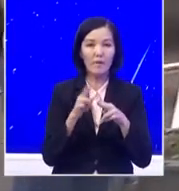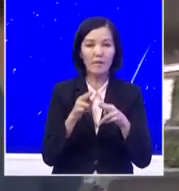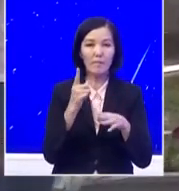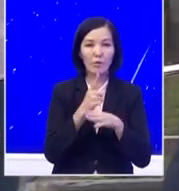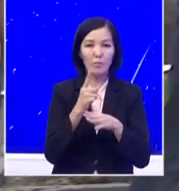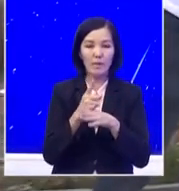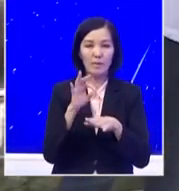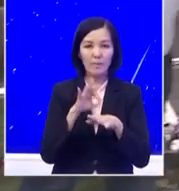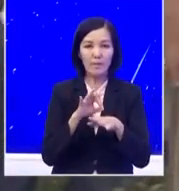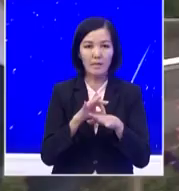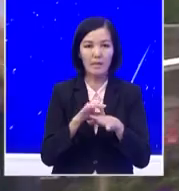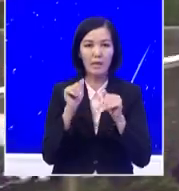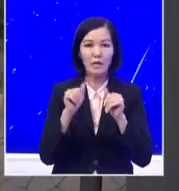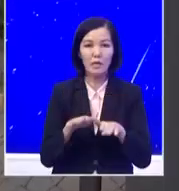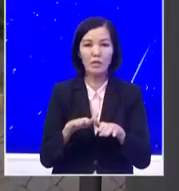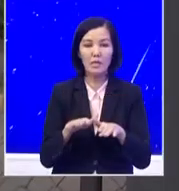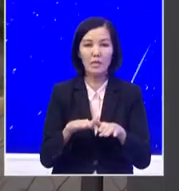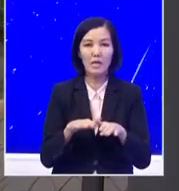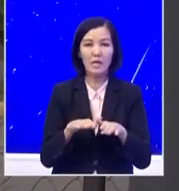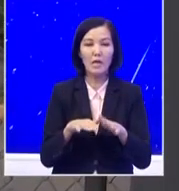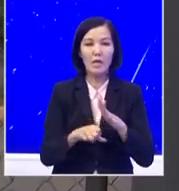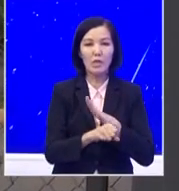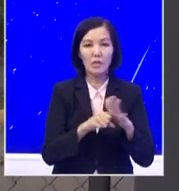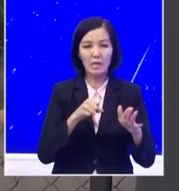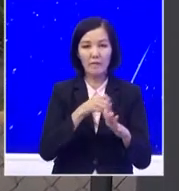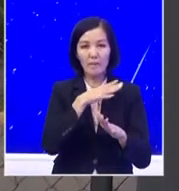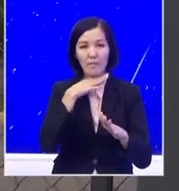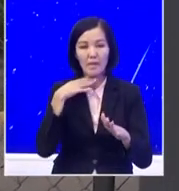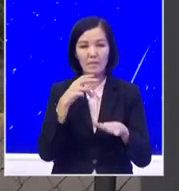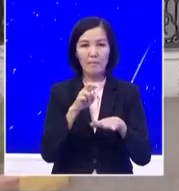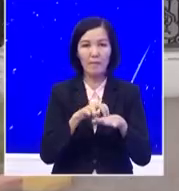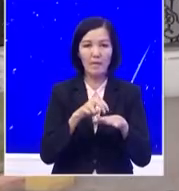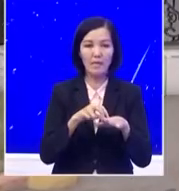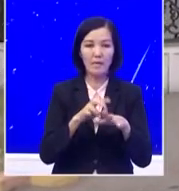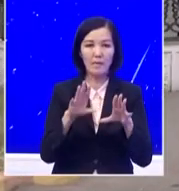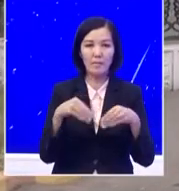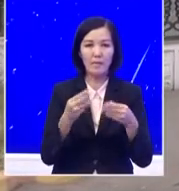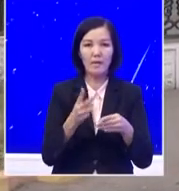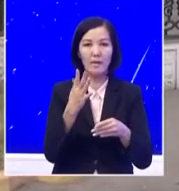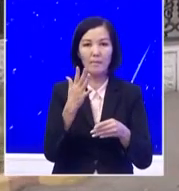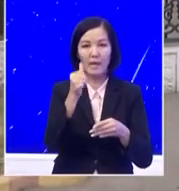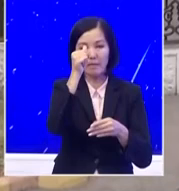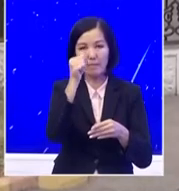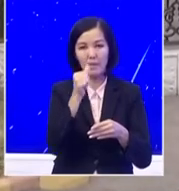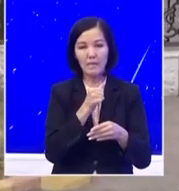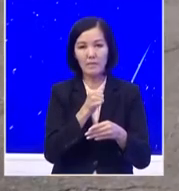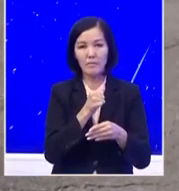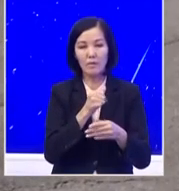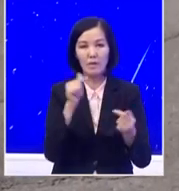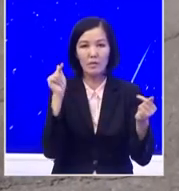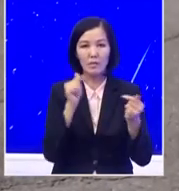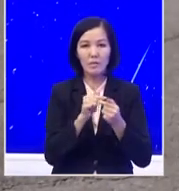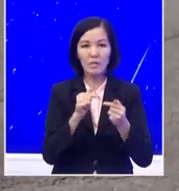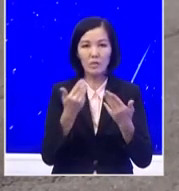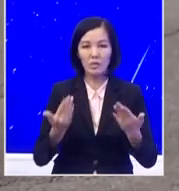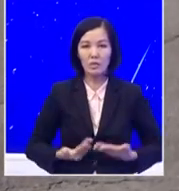пандемией коронавируса было принято решение жертвенное мясо раздавать медикам на протяжении почти 5 месяцев, ведущих борьбу за